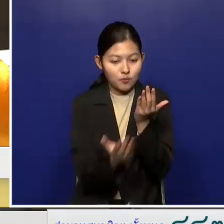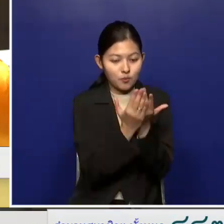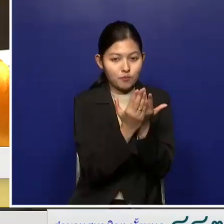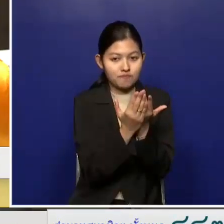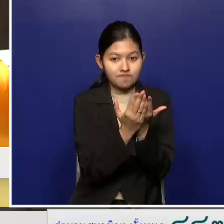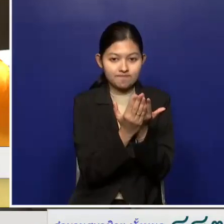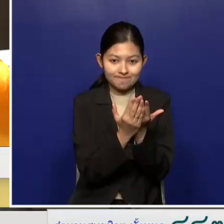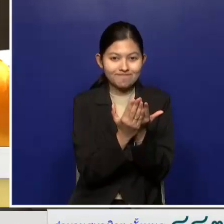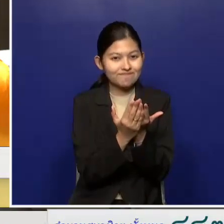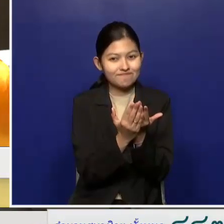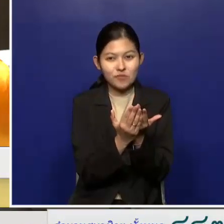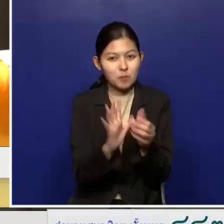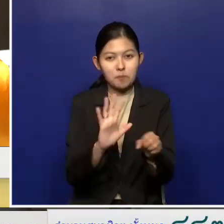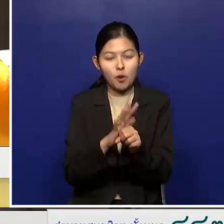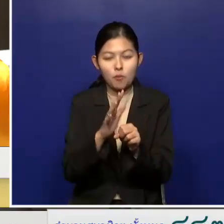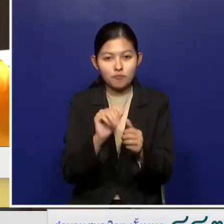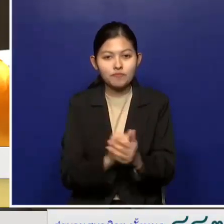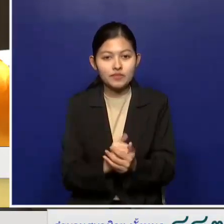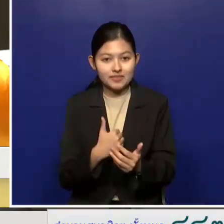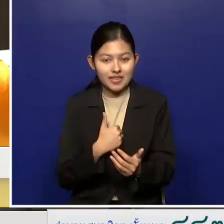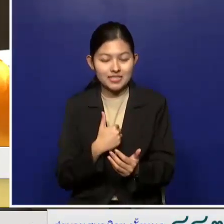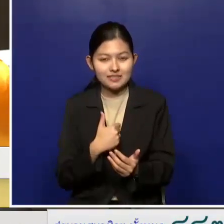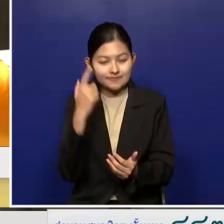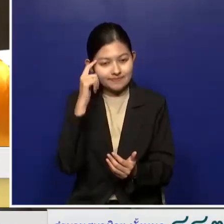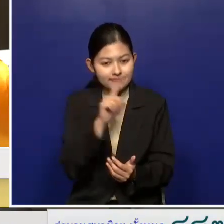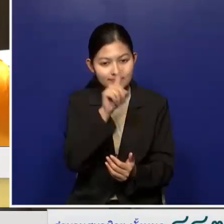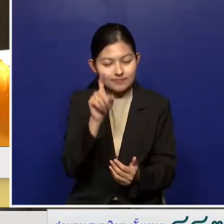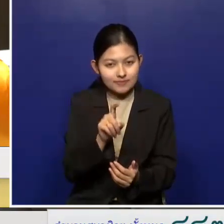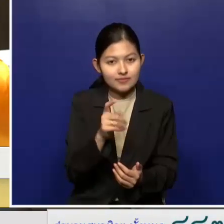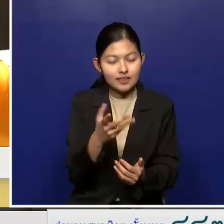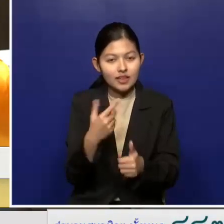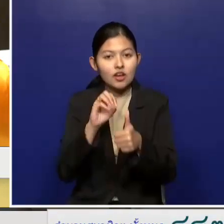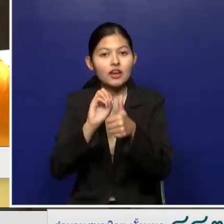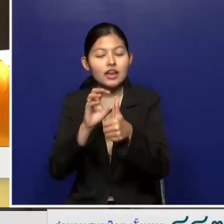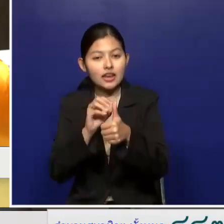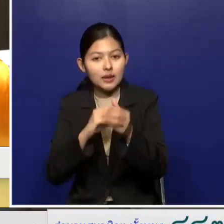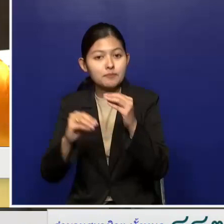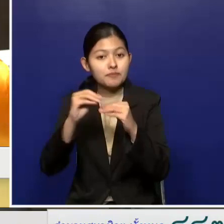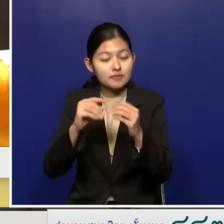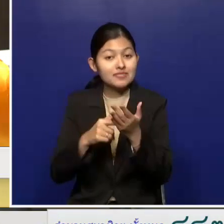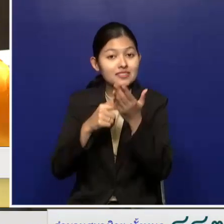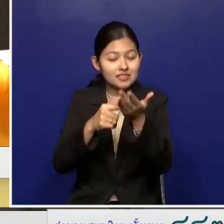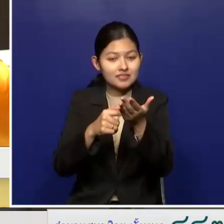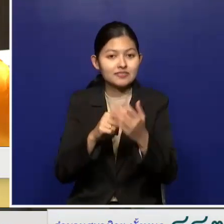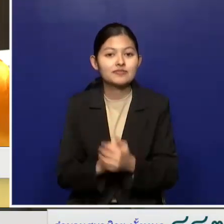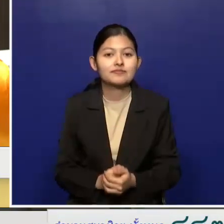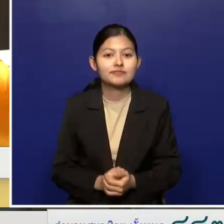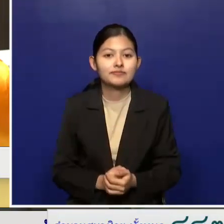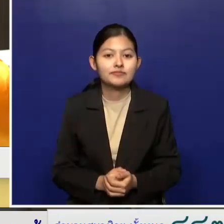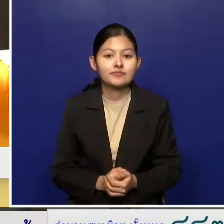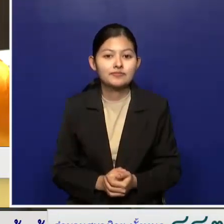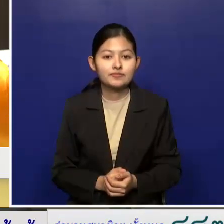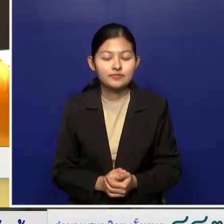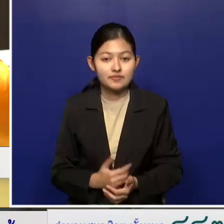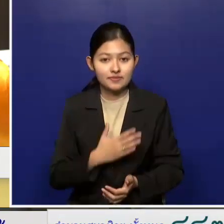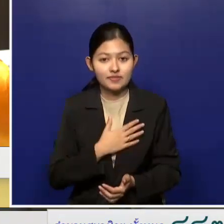บับนี้ได้นะคะดังนั้นดิฉันจึงมีข้อสังเกตและมีความคิดเห็นเพิ่มอยากจะเสนอความคิดเห็นเพิ่มเติมค่ะดิฉัน